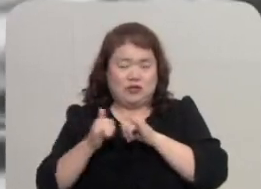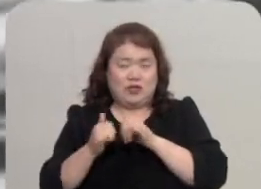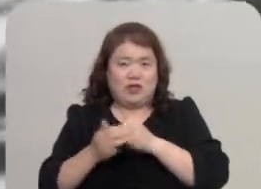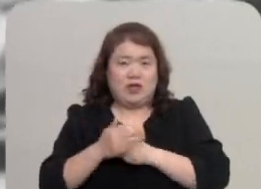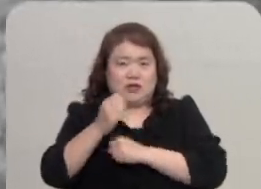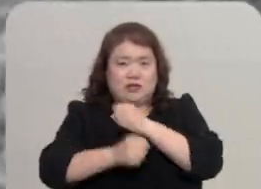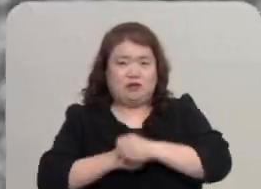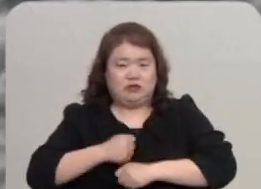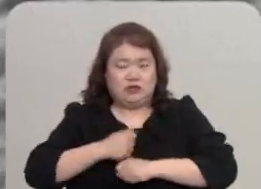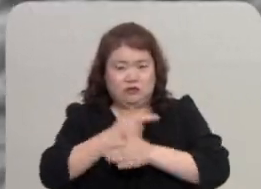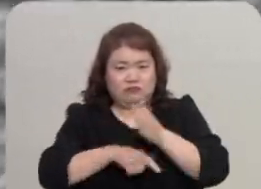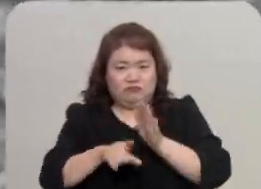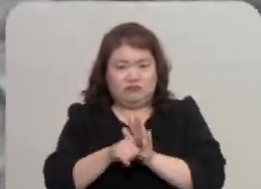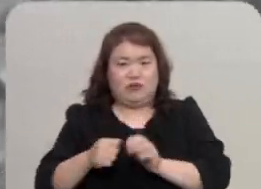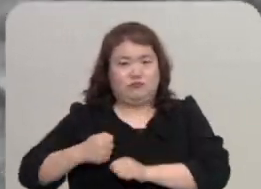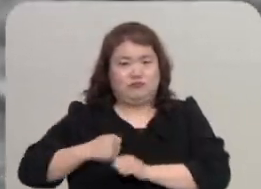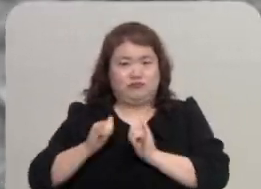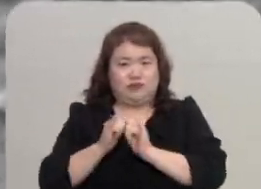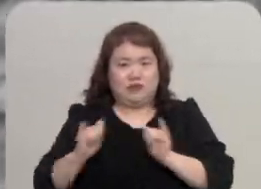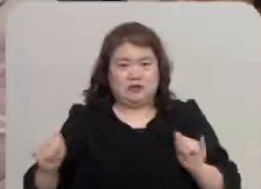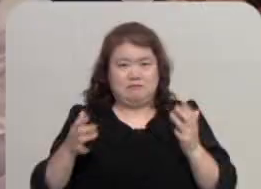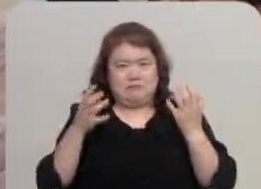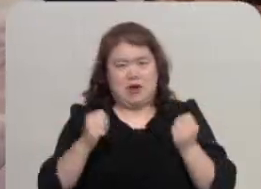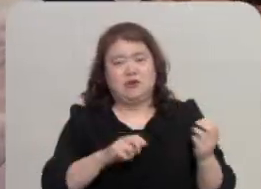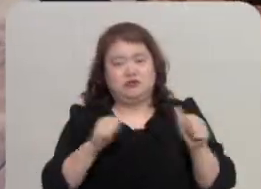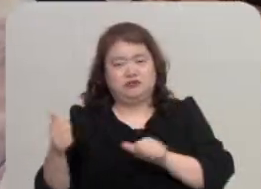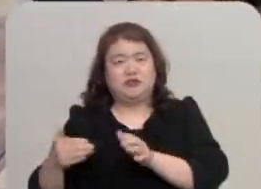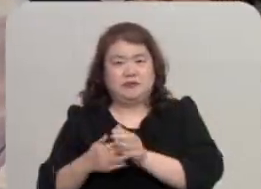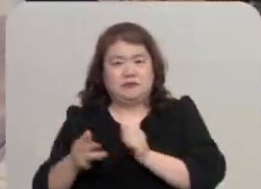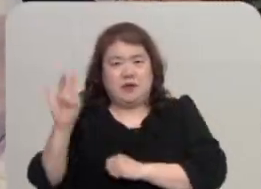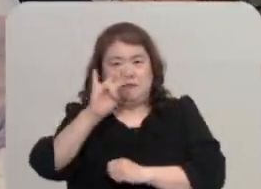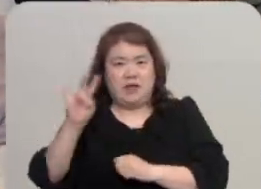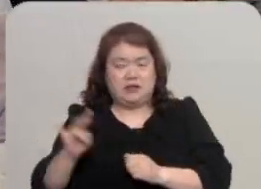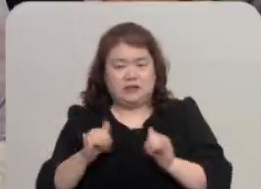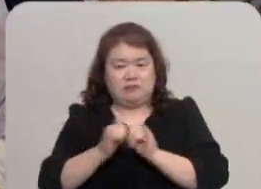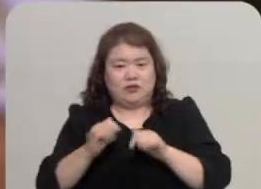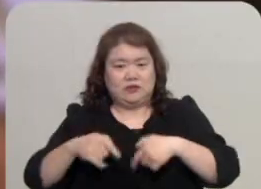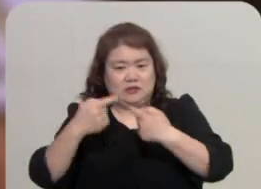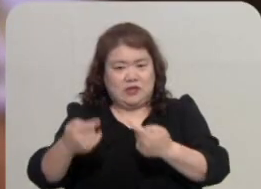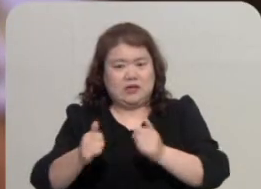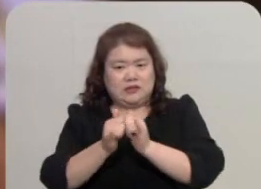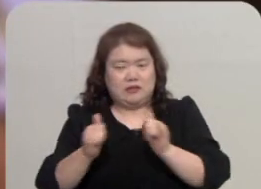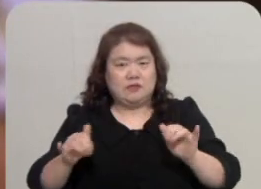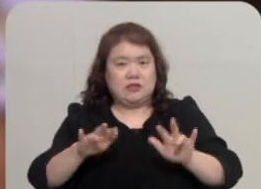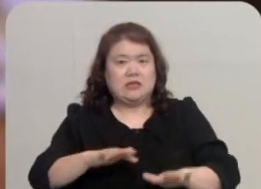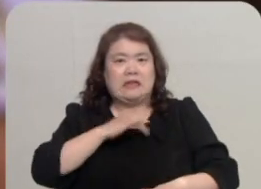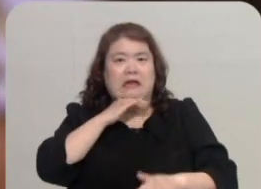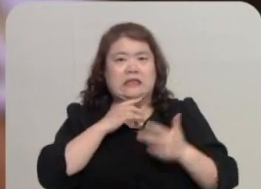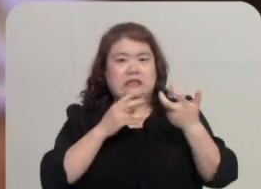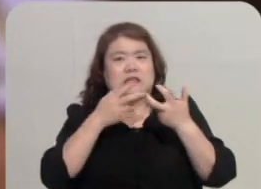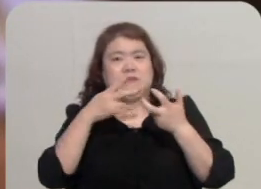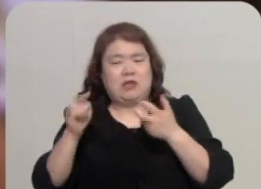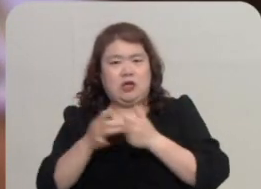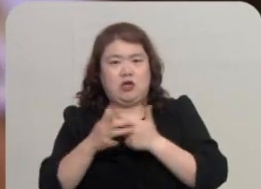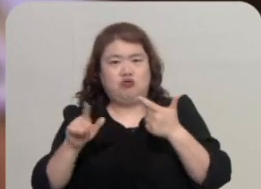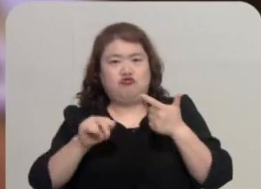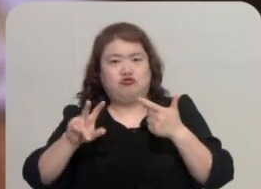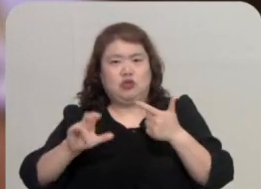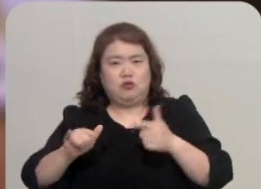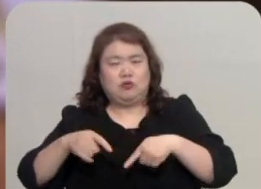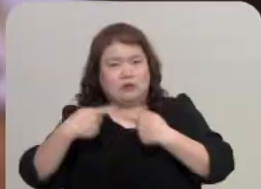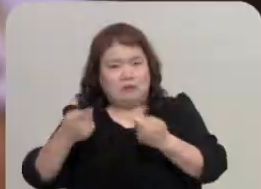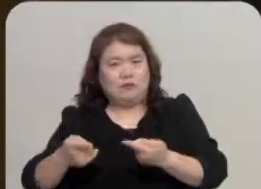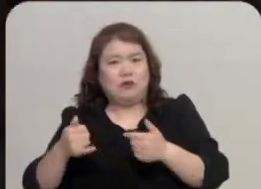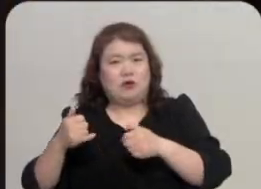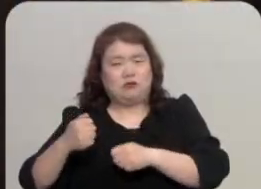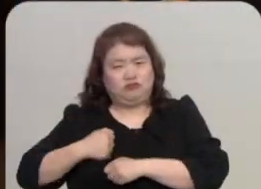자유수호를 위해 우리 군인들이 큰 희생을 치렀습니다. 베트남전 참전 용사들은 이제는 70대가 됐고 6.25 참전 용사들은 90을